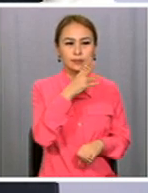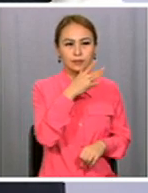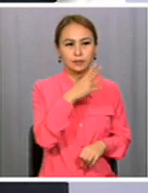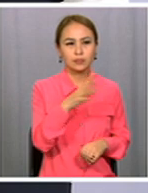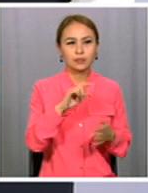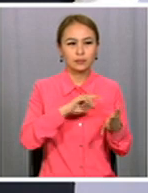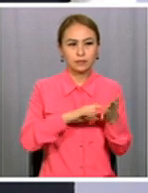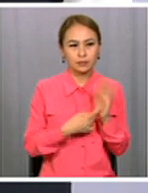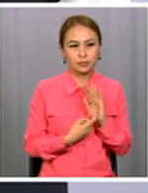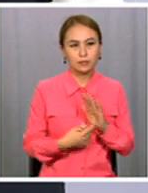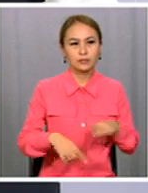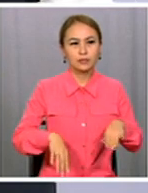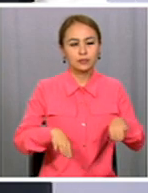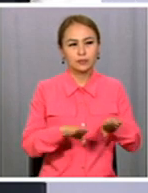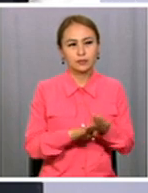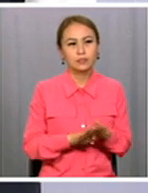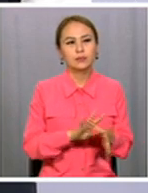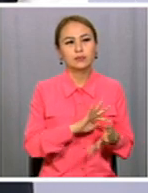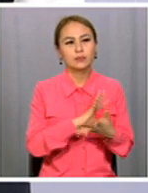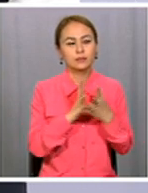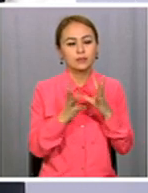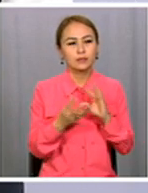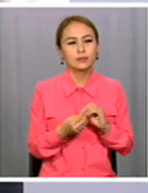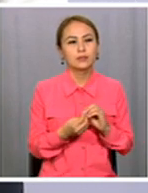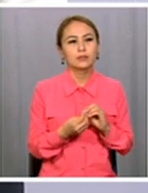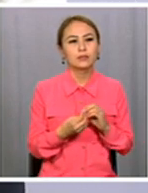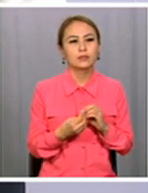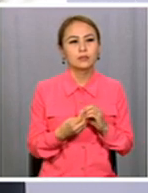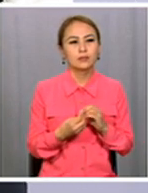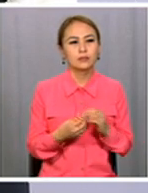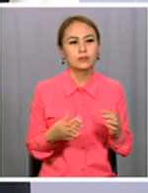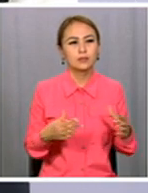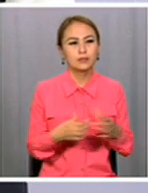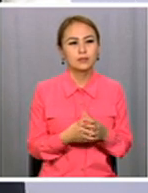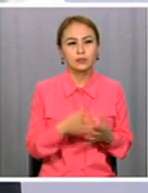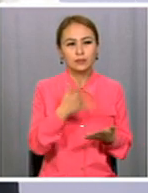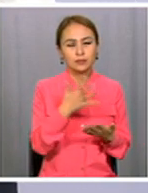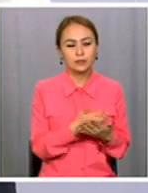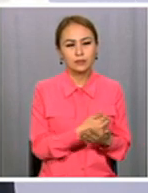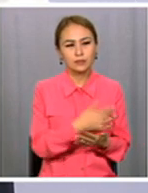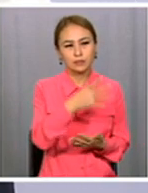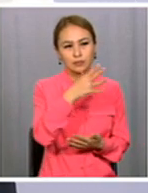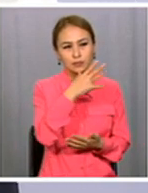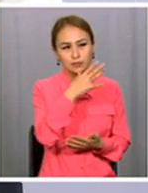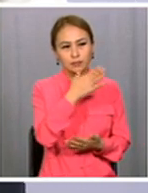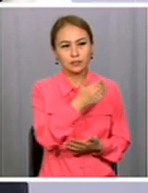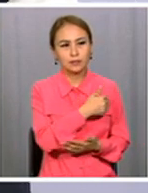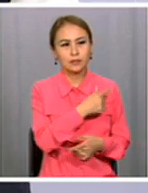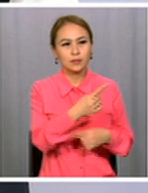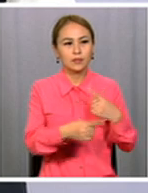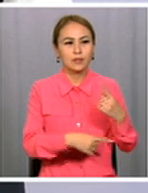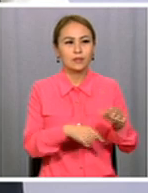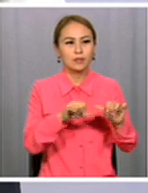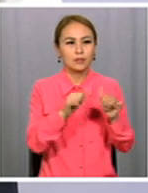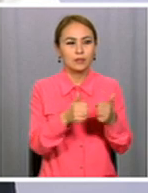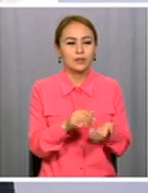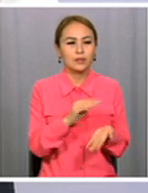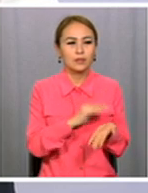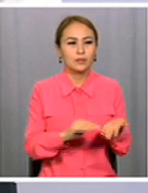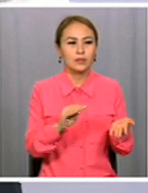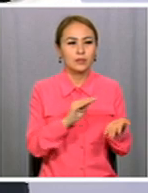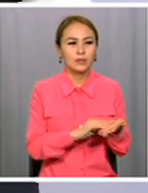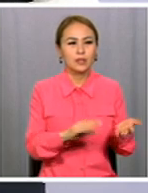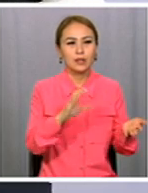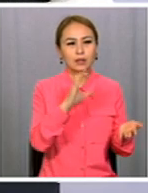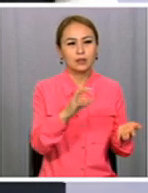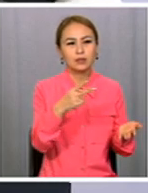көбейтіп, оның барлығы қанша қашықтық жүзгендігін табу үшін, яғни келесі формуланы жазайық. Сонда S тең